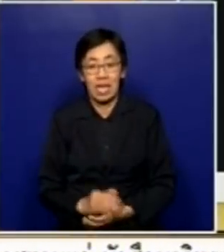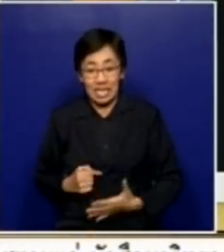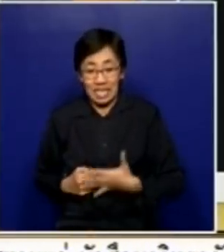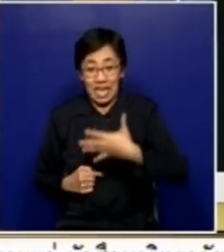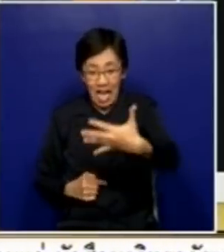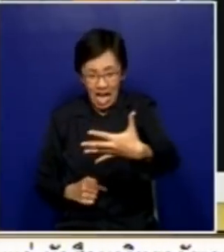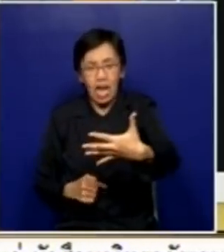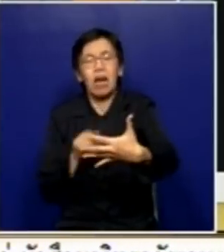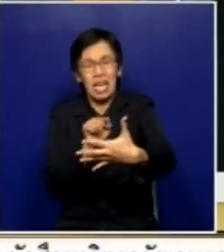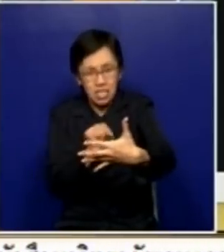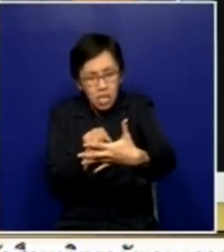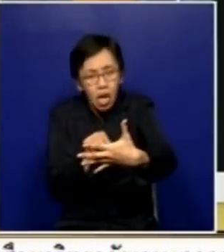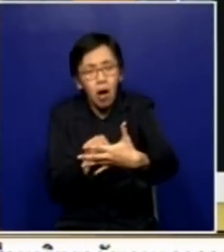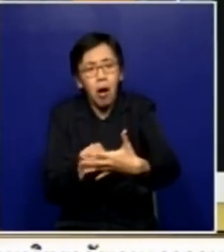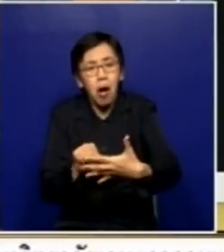สำหบสคมไทย